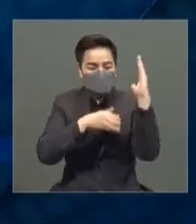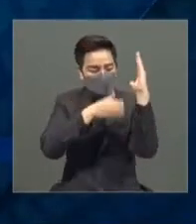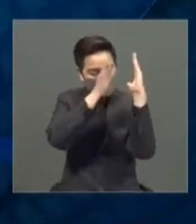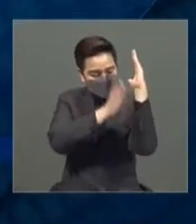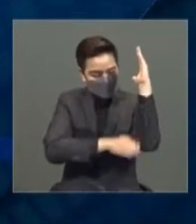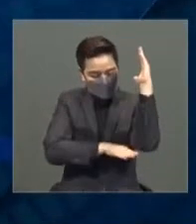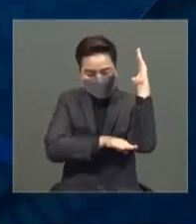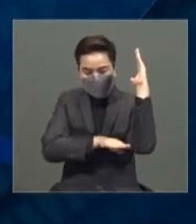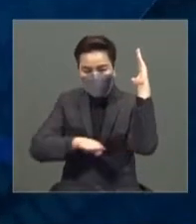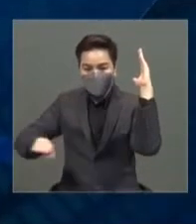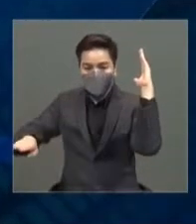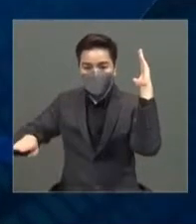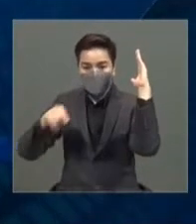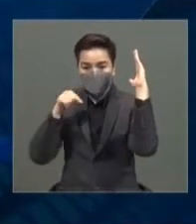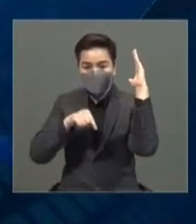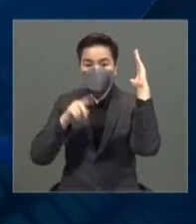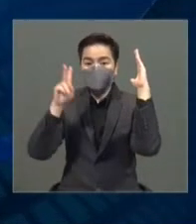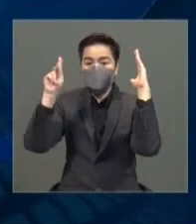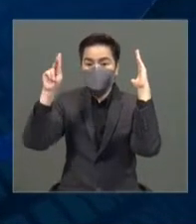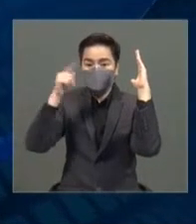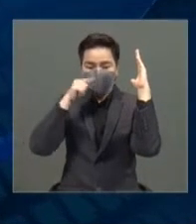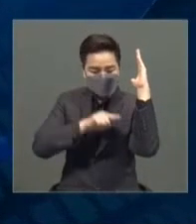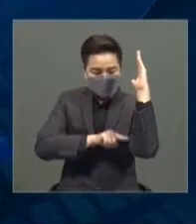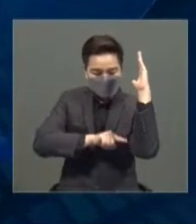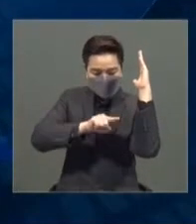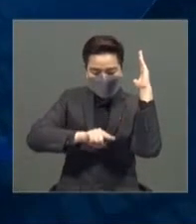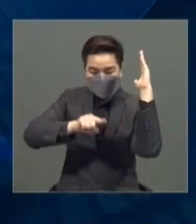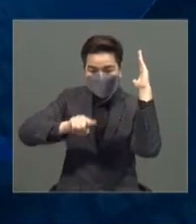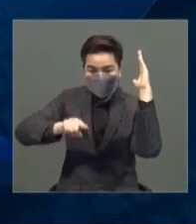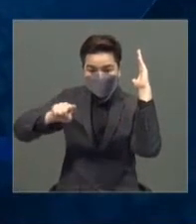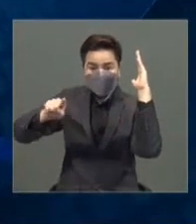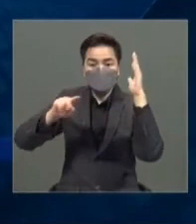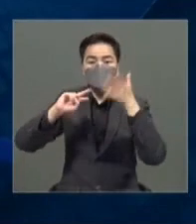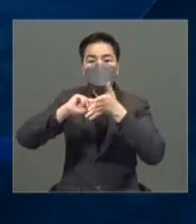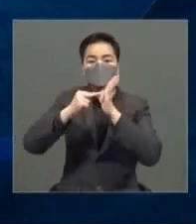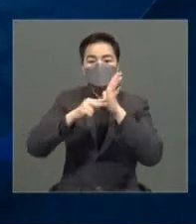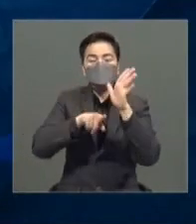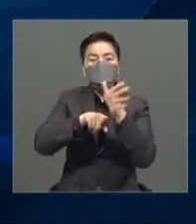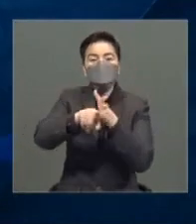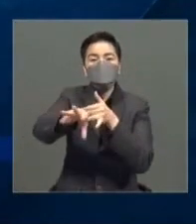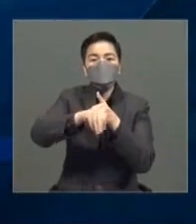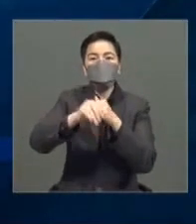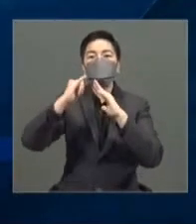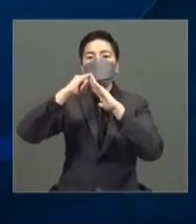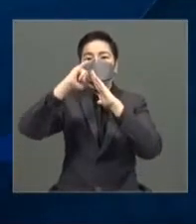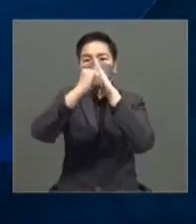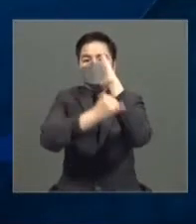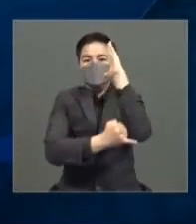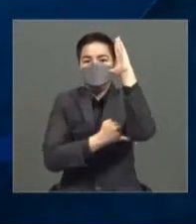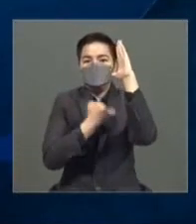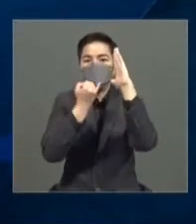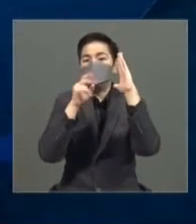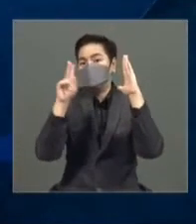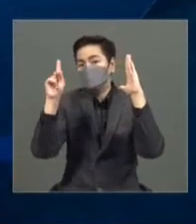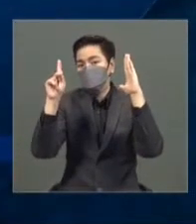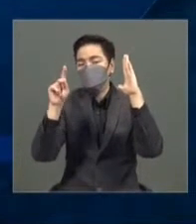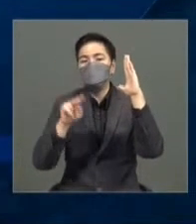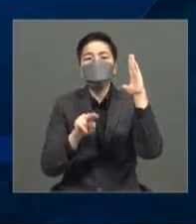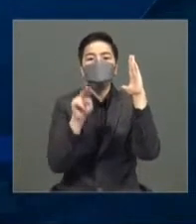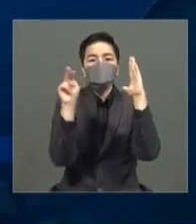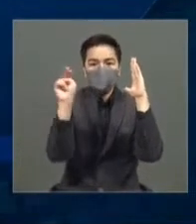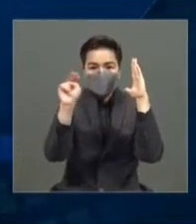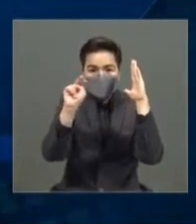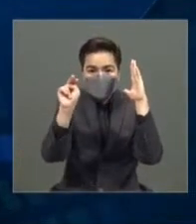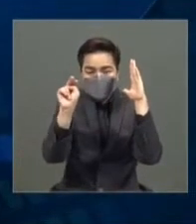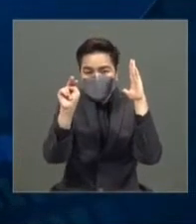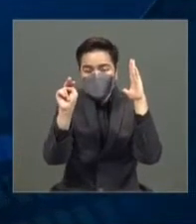นี้นะคะตัวกราฟสีเขียวเป็นการรายงานผู้ติดเชื้อของต่างจังหวัดในส่วนของสีน้ำเงินนะ